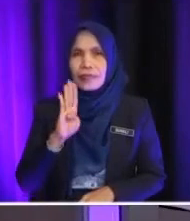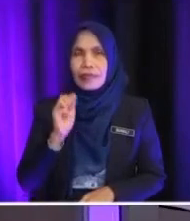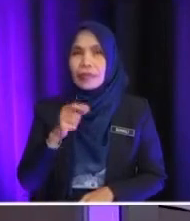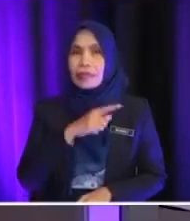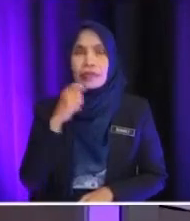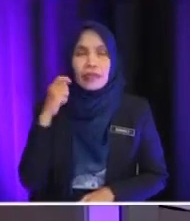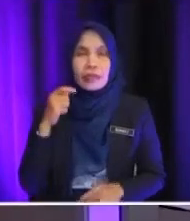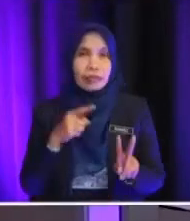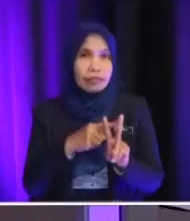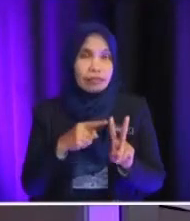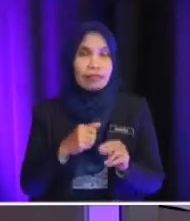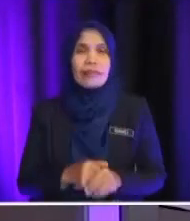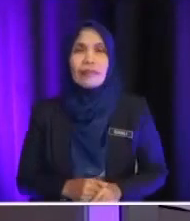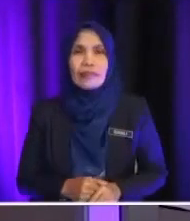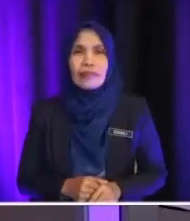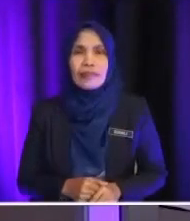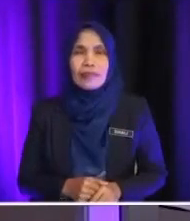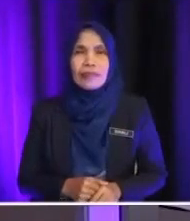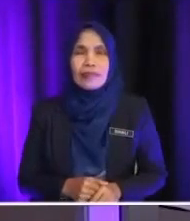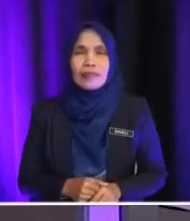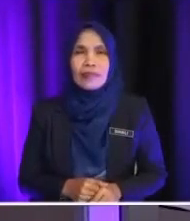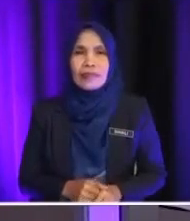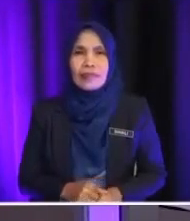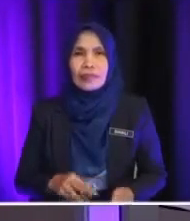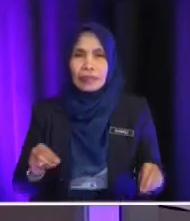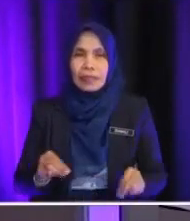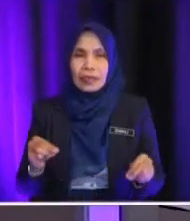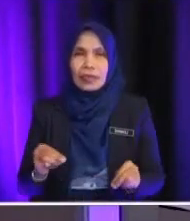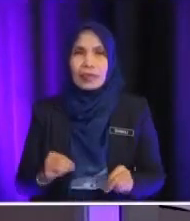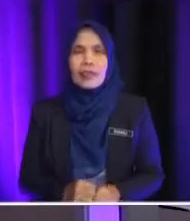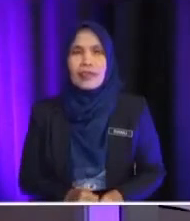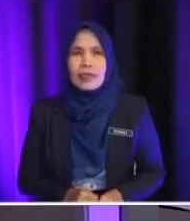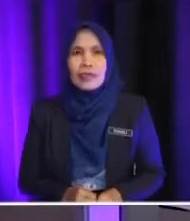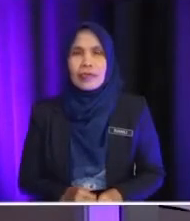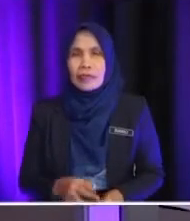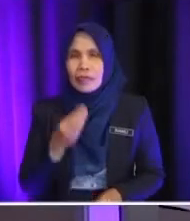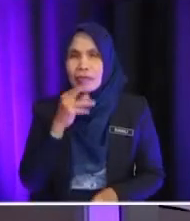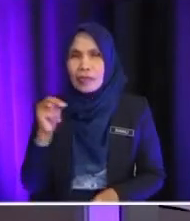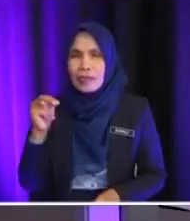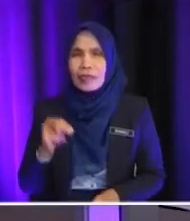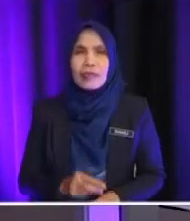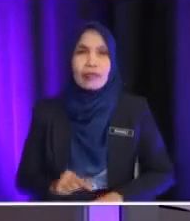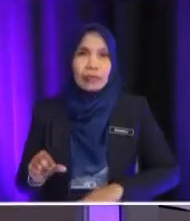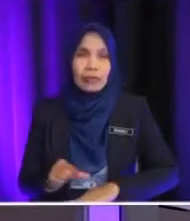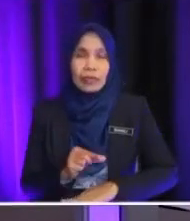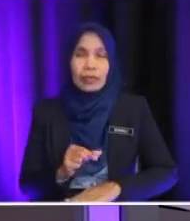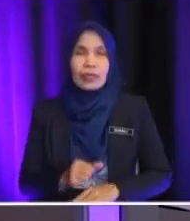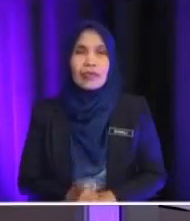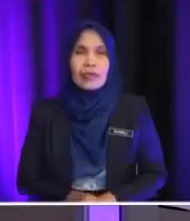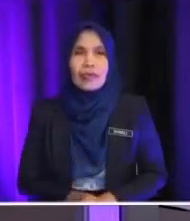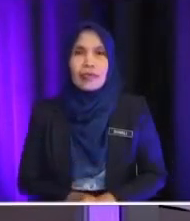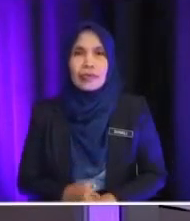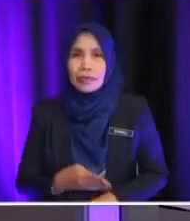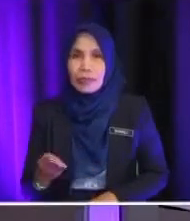dimasak dengan suhu yang dipanaskan daripada bahan api. Okey. Okey. Okey, tapi hari